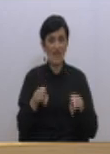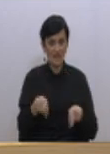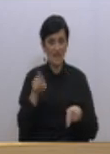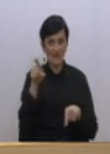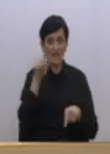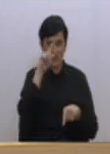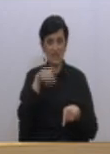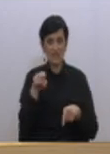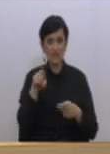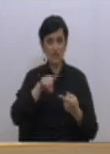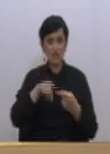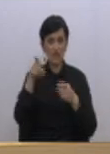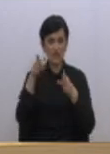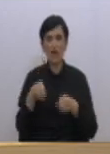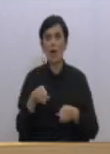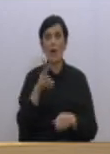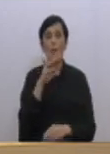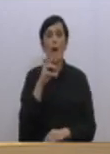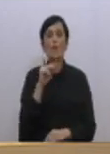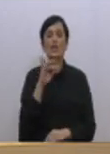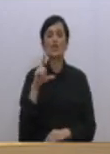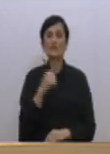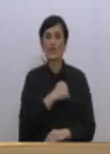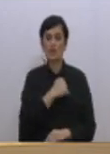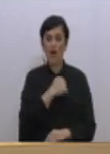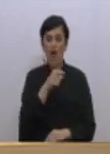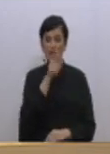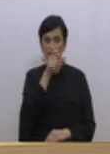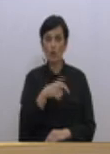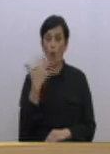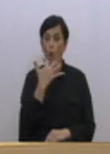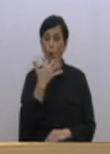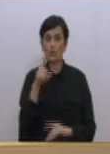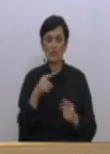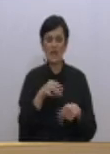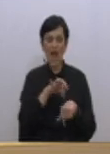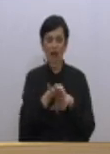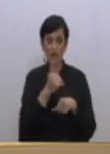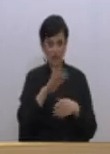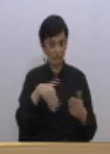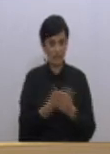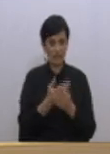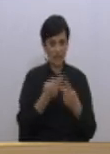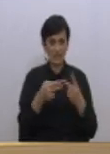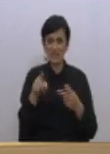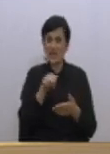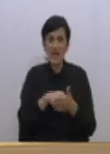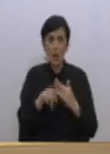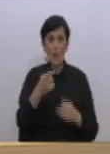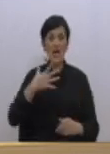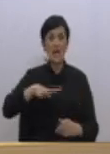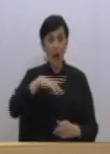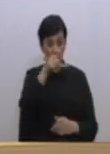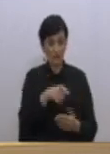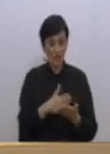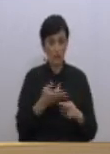Ხომიცით მის შესახებ. Mamuka Chikwadze are jariskatsi, romelic osebma ro daiqires atsames da dghesa tsikheshia. Araprits gam kartvelia da imitoa